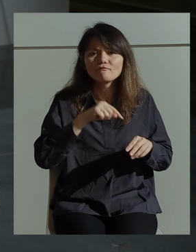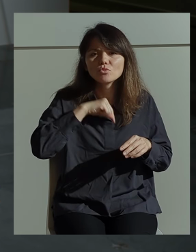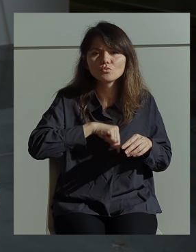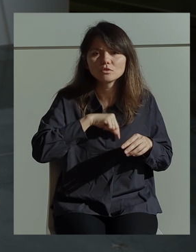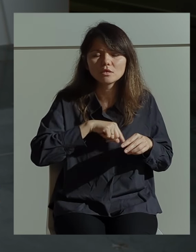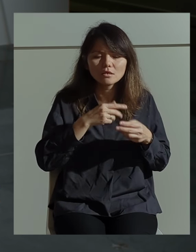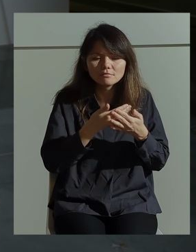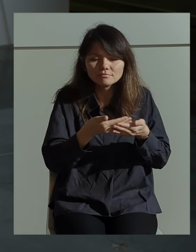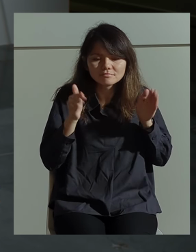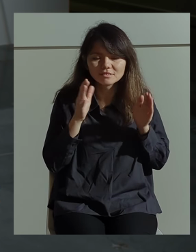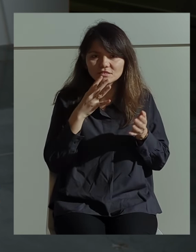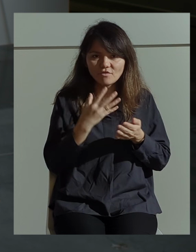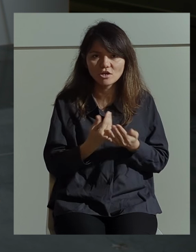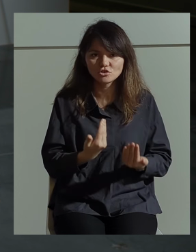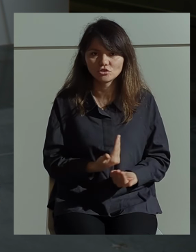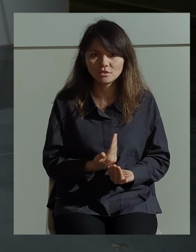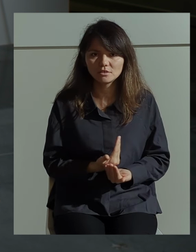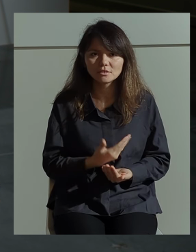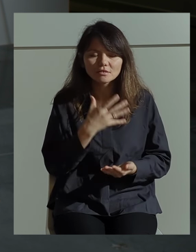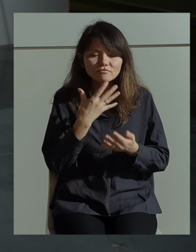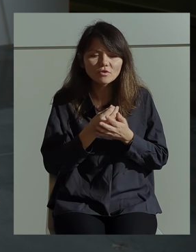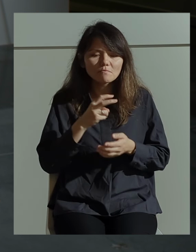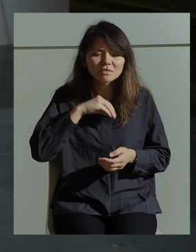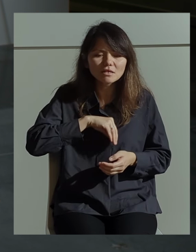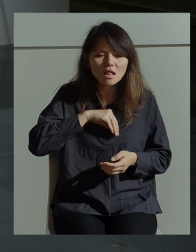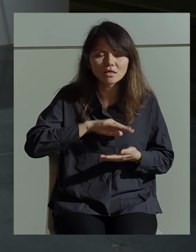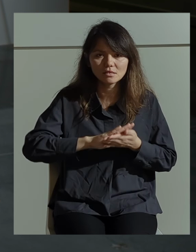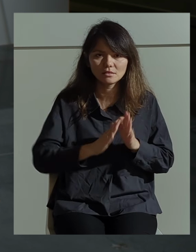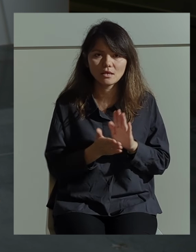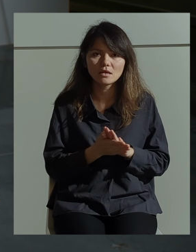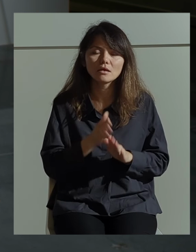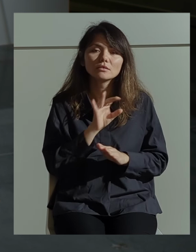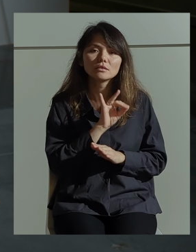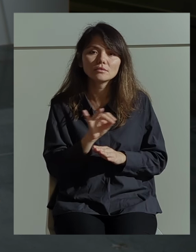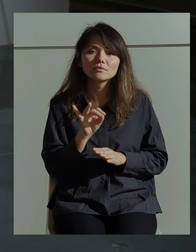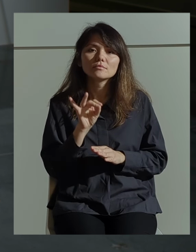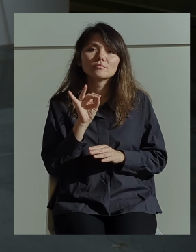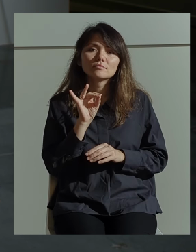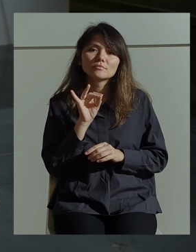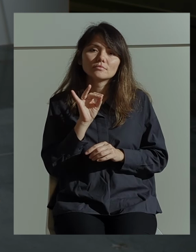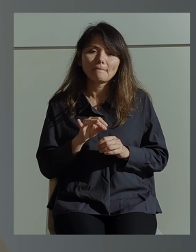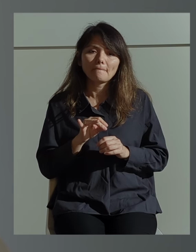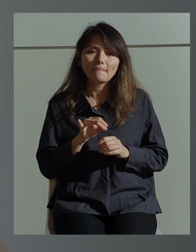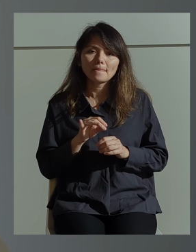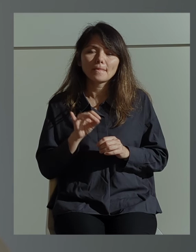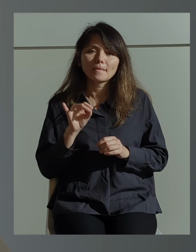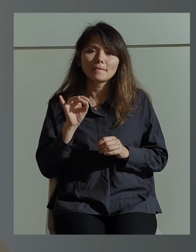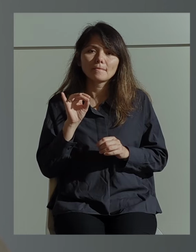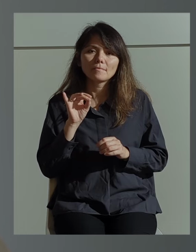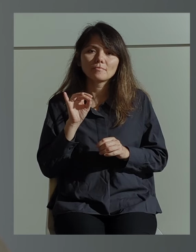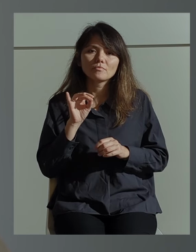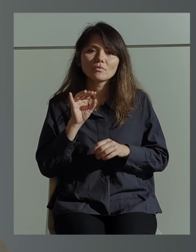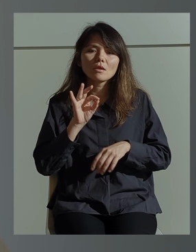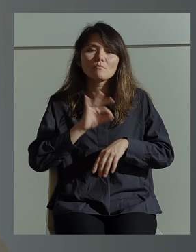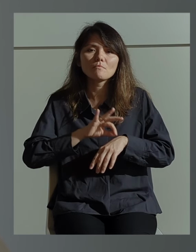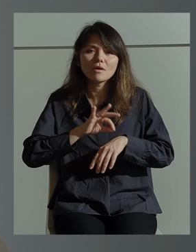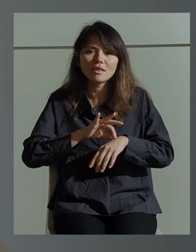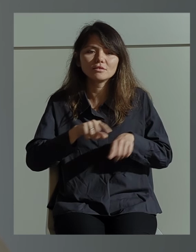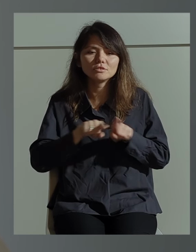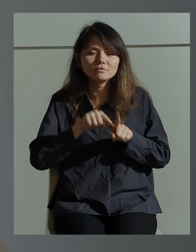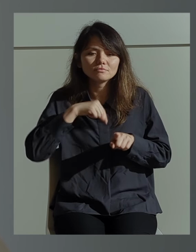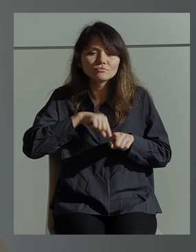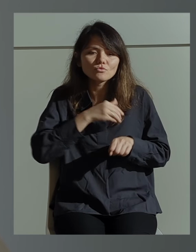своей жизни внутри своего психологического состояния более того болезнено рвущейся скажем так